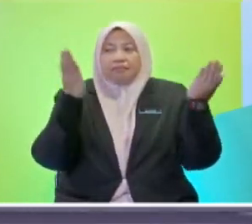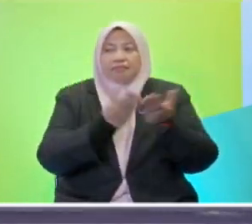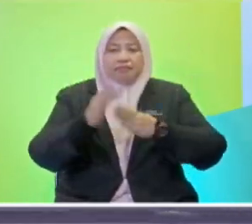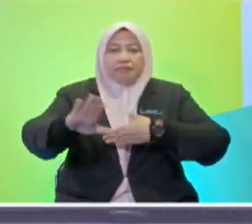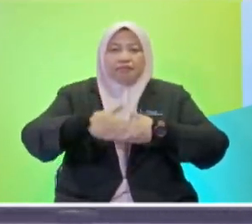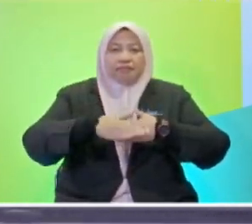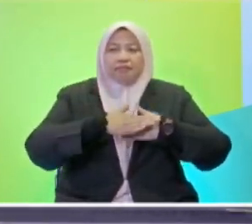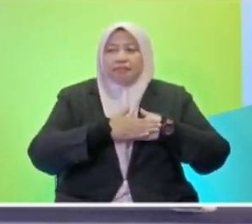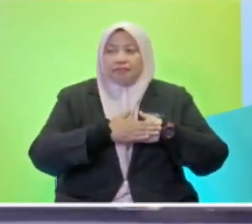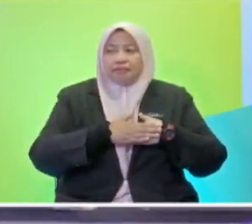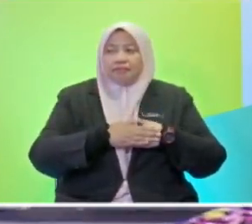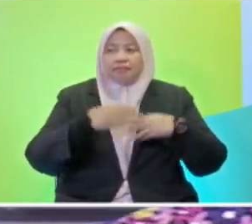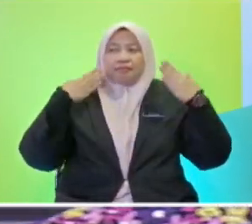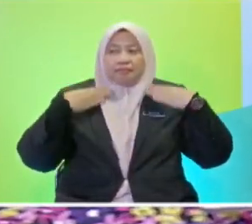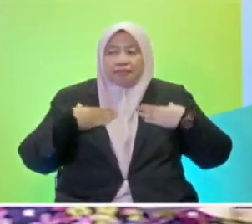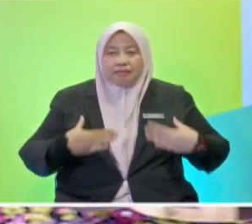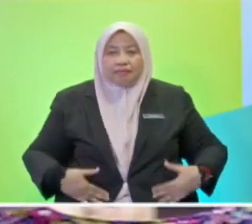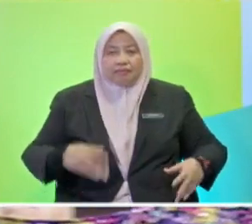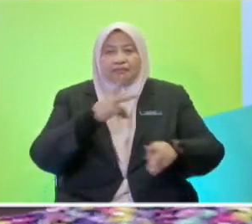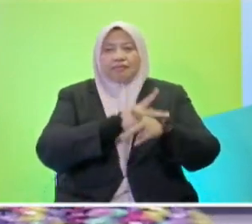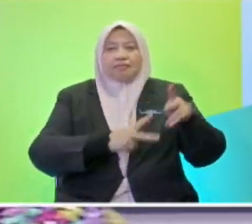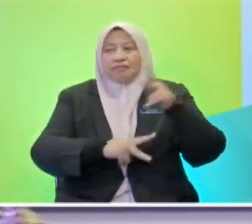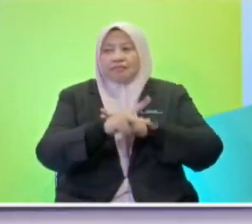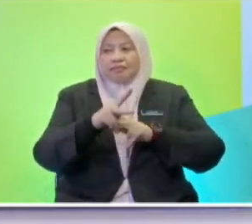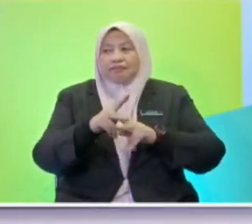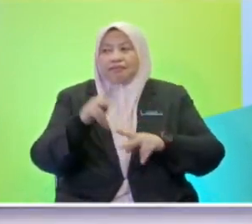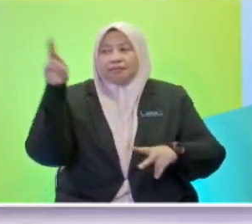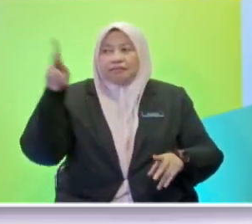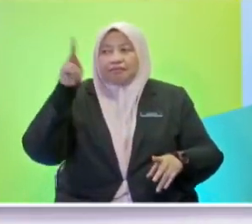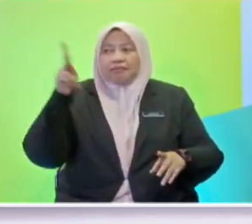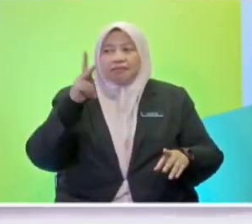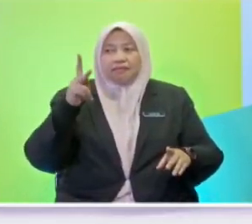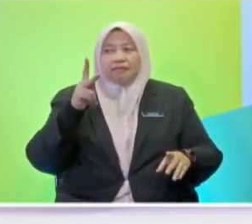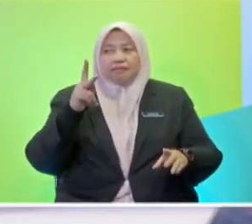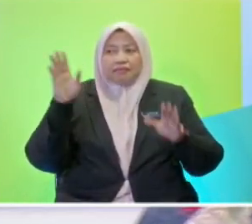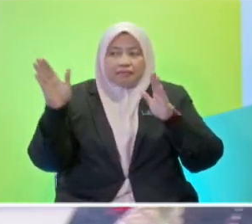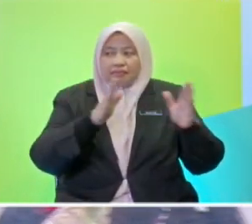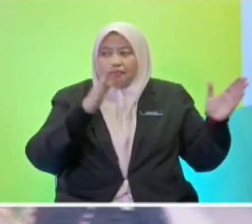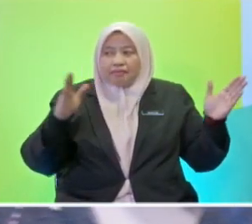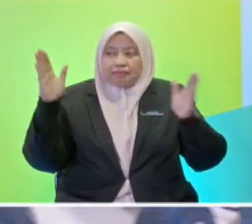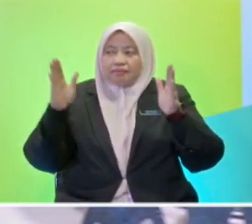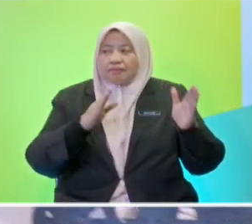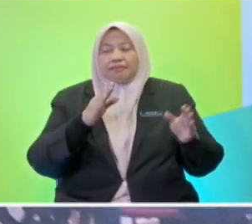pantai baju kurung kipas angin